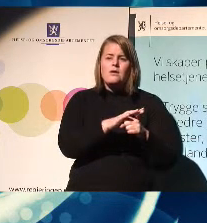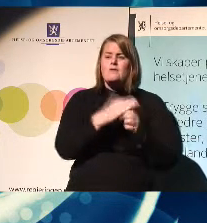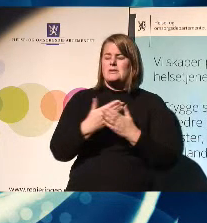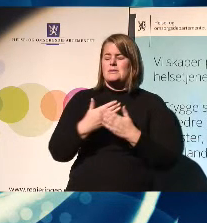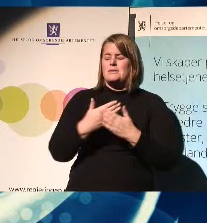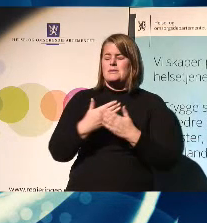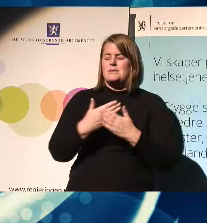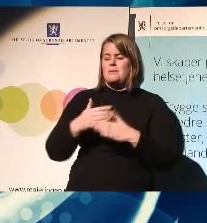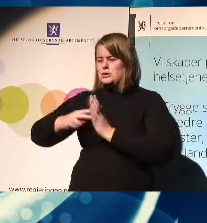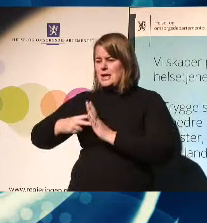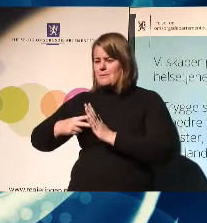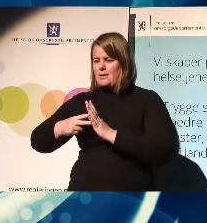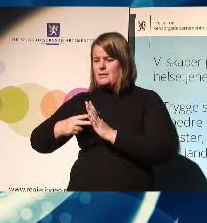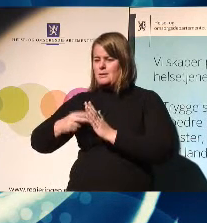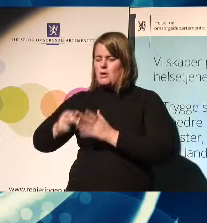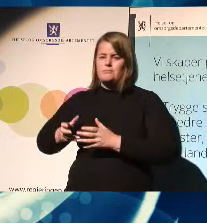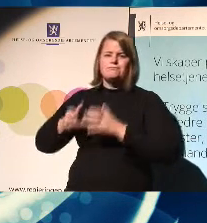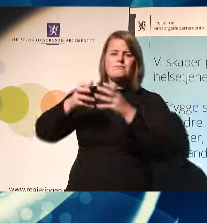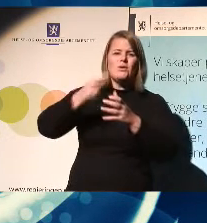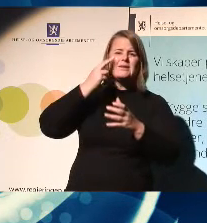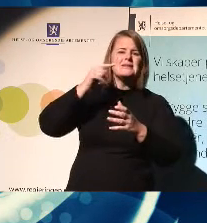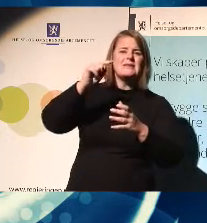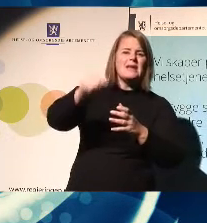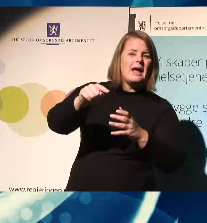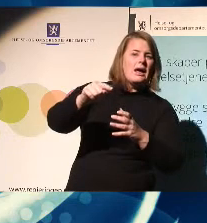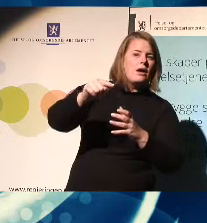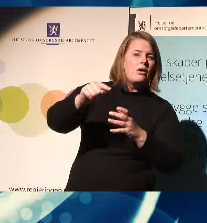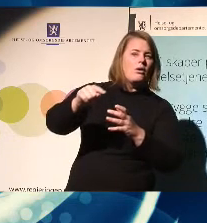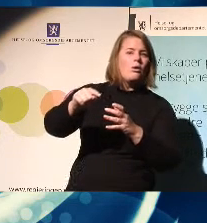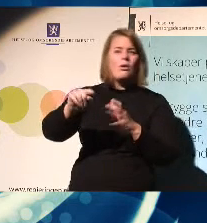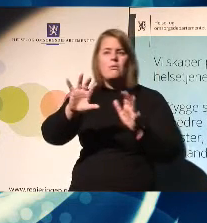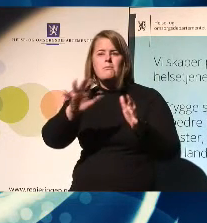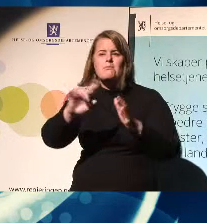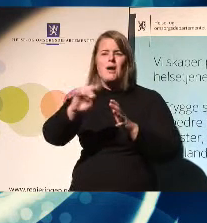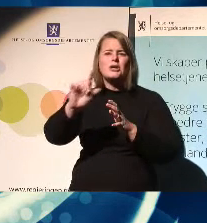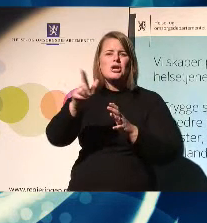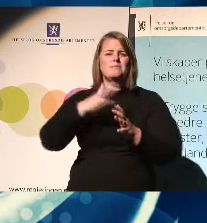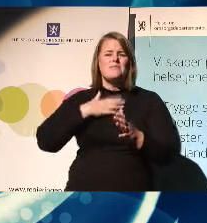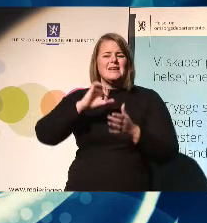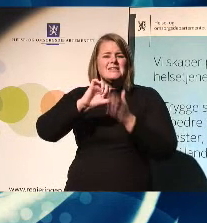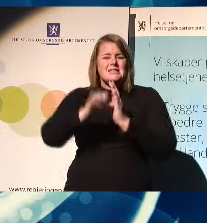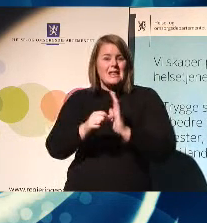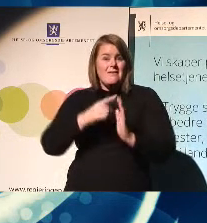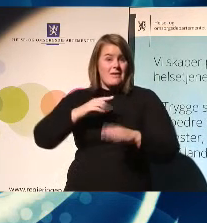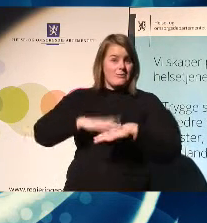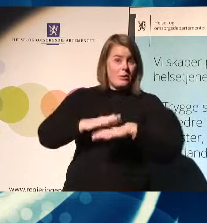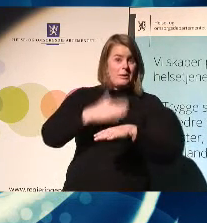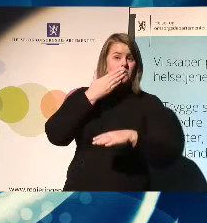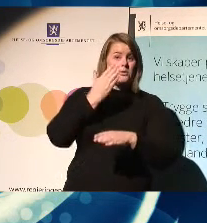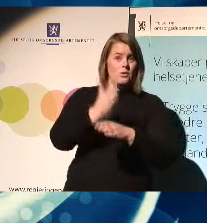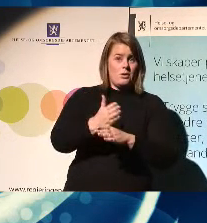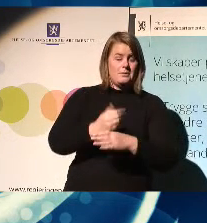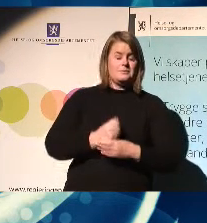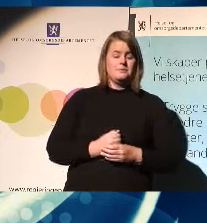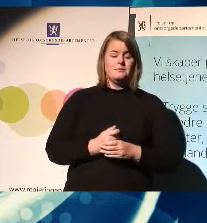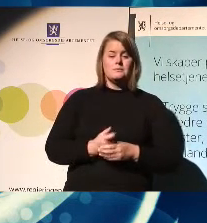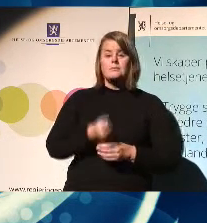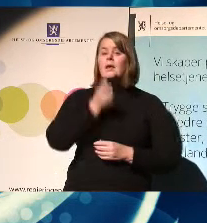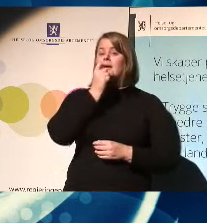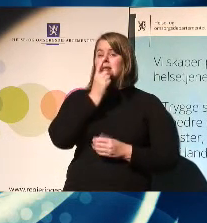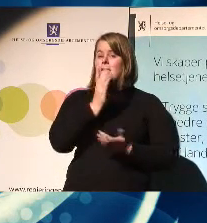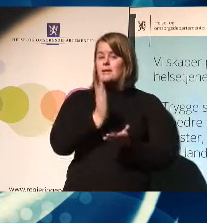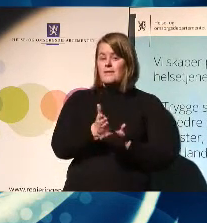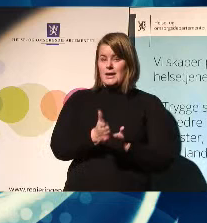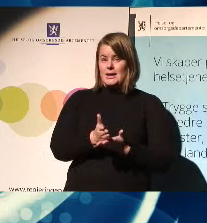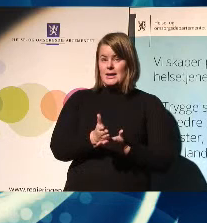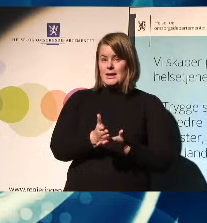og vi vet ikke så mye om aktørbildet, men for å se hvordan man beredt. Jeg skal gå inn for landing her, men jeg skal si